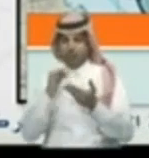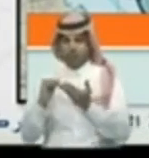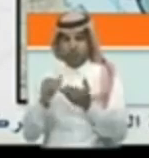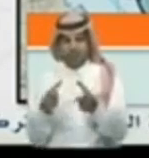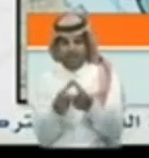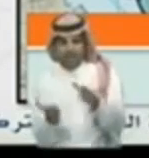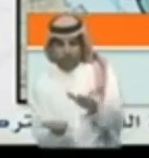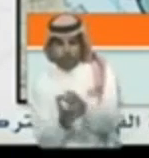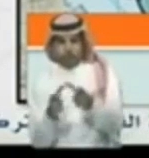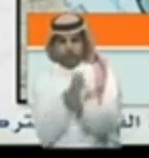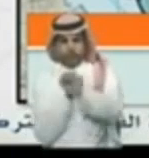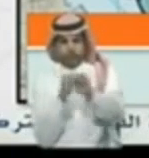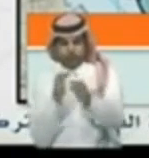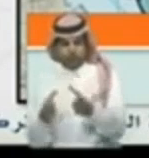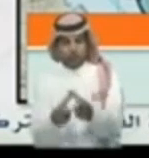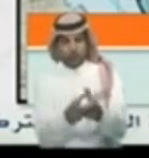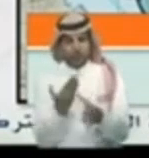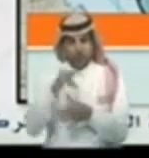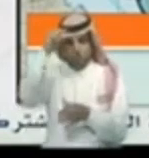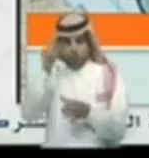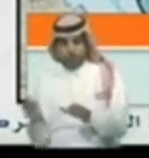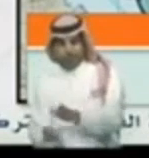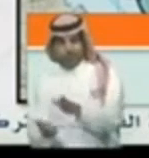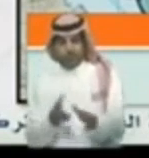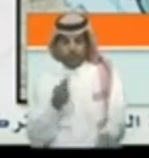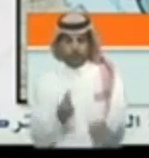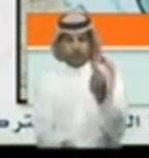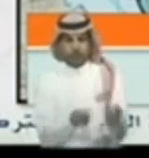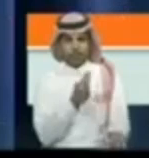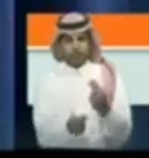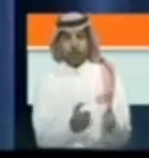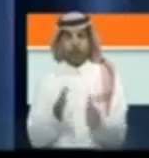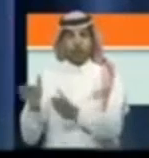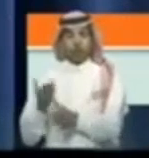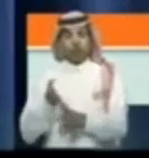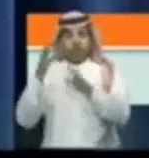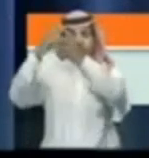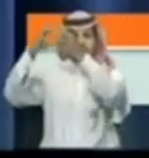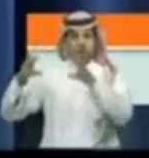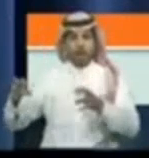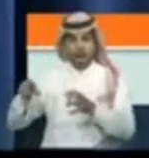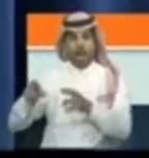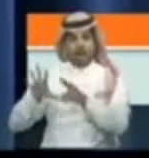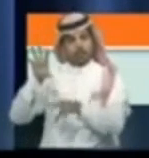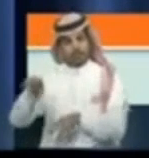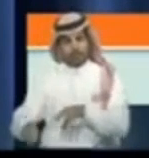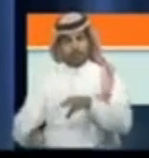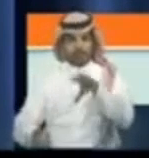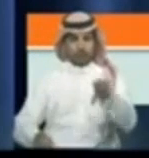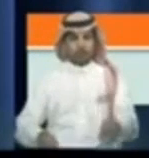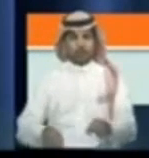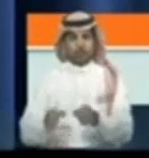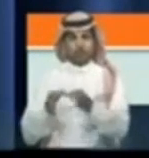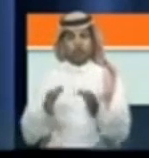الألغام التي تقوم الميليشيات الحوثية بزرعها. من المواقع المسيطر عليها حديثا وهي سلسلة جبال الهضب وجبل الصلعاء